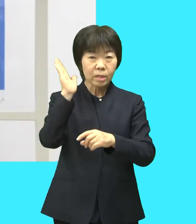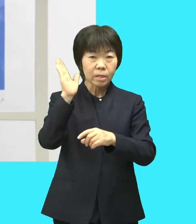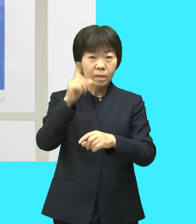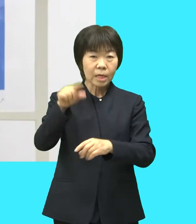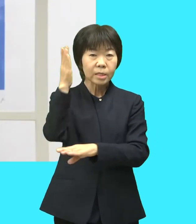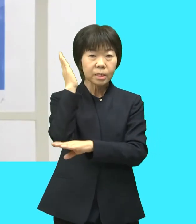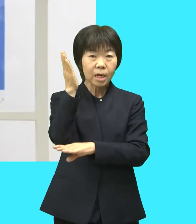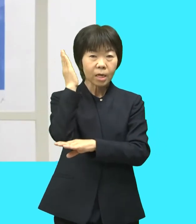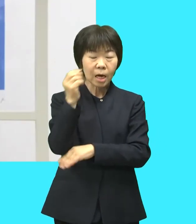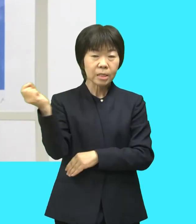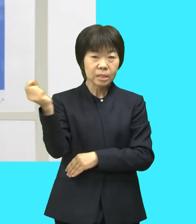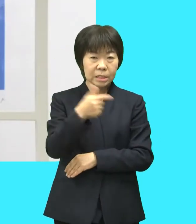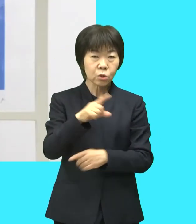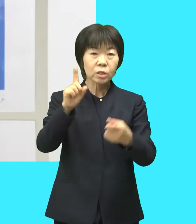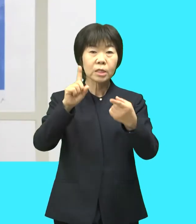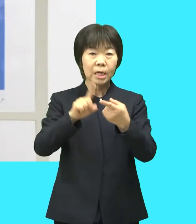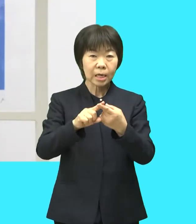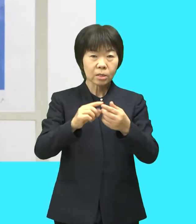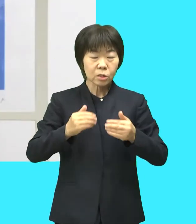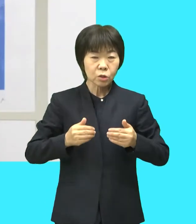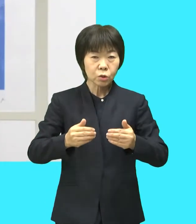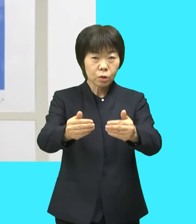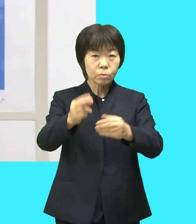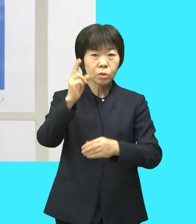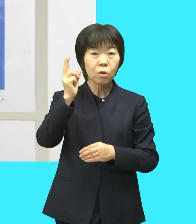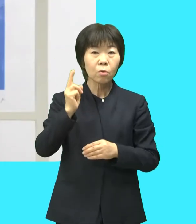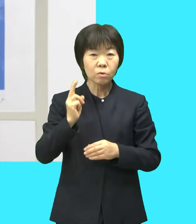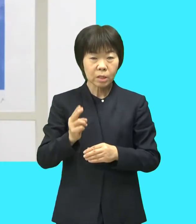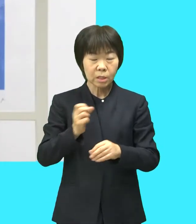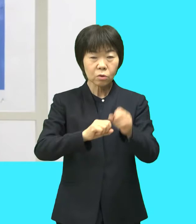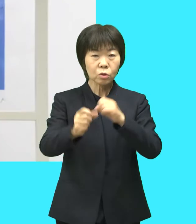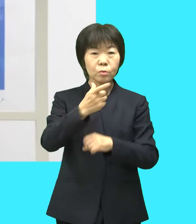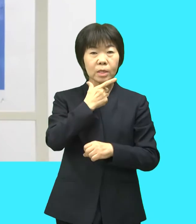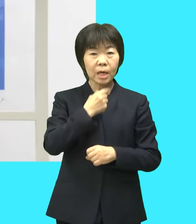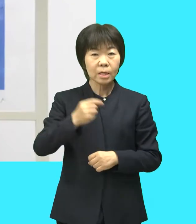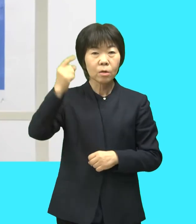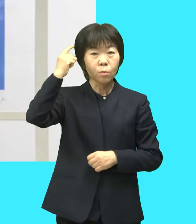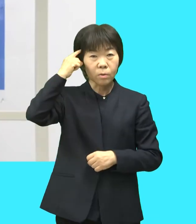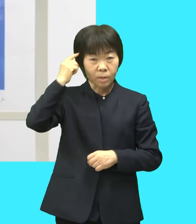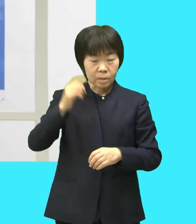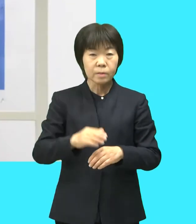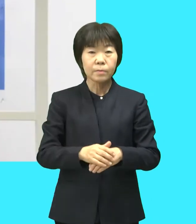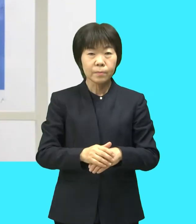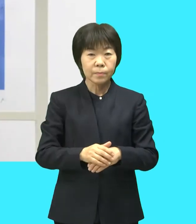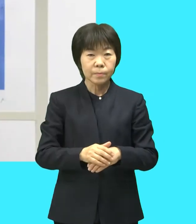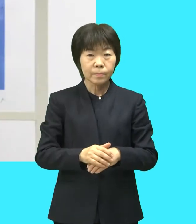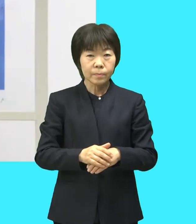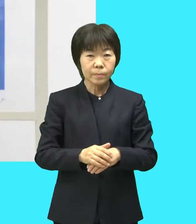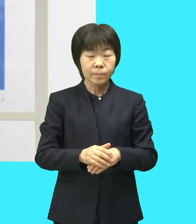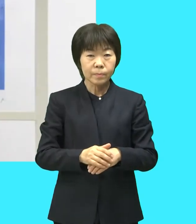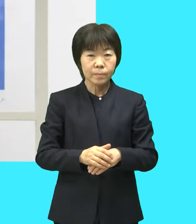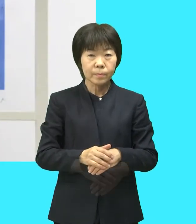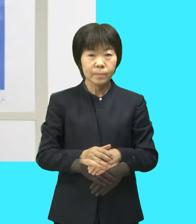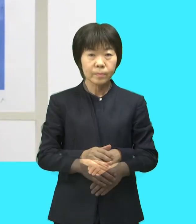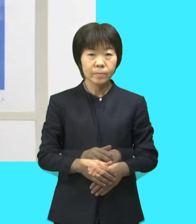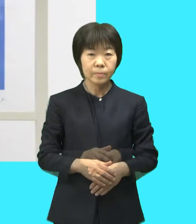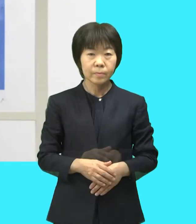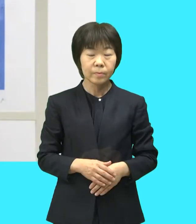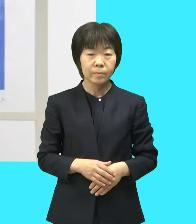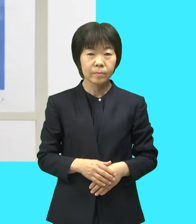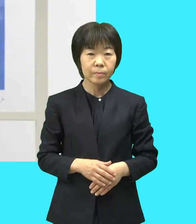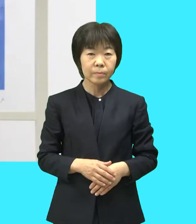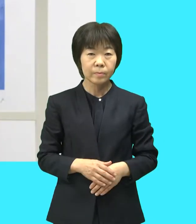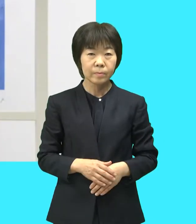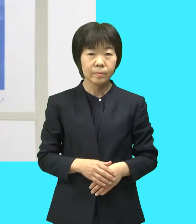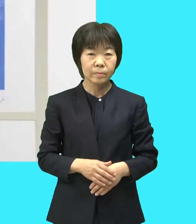が迅速に的確に前に進むように取り組んでいきたいと思います。 ありがとうございました。 その方が窓